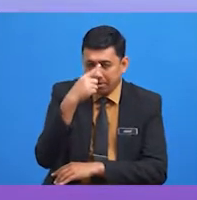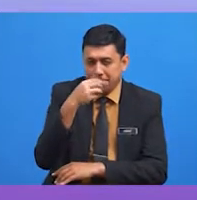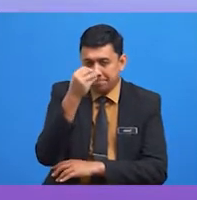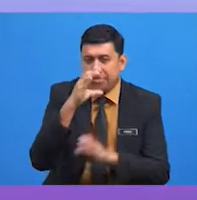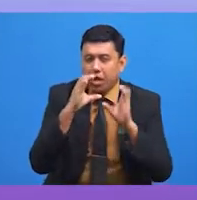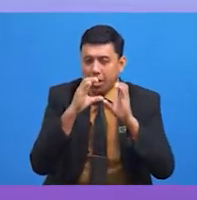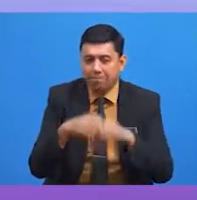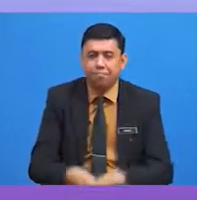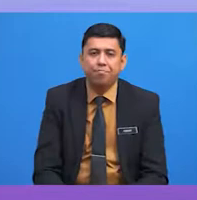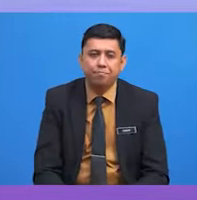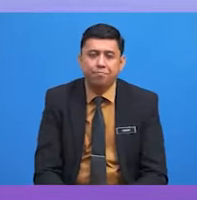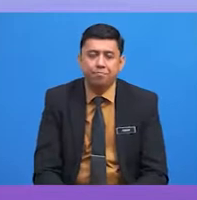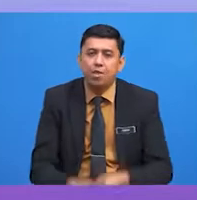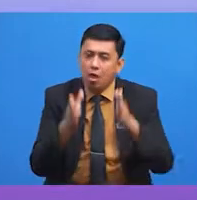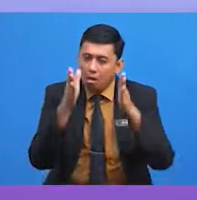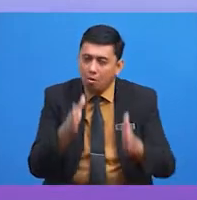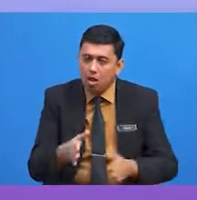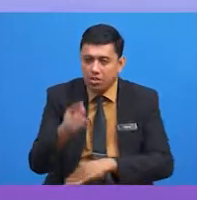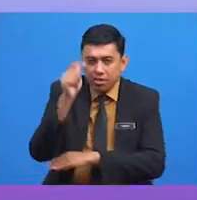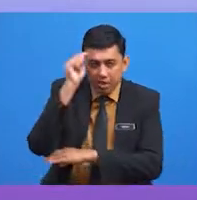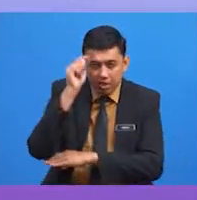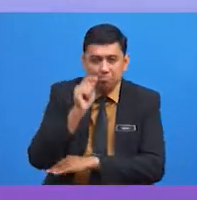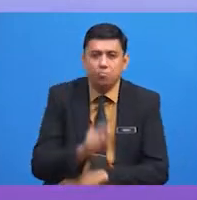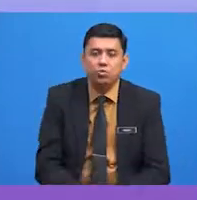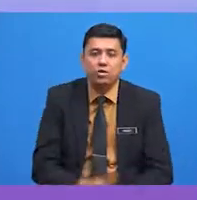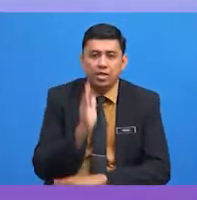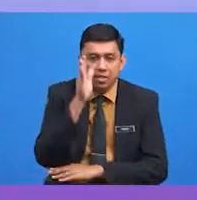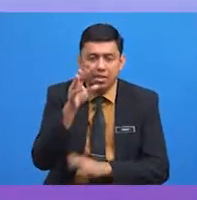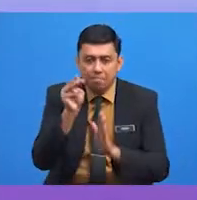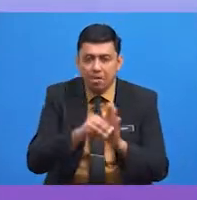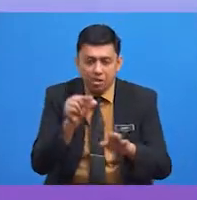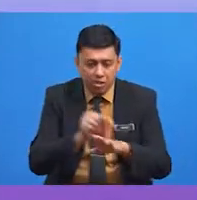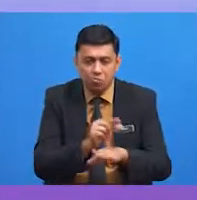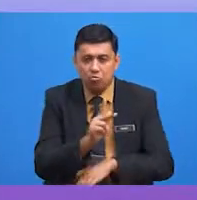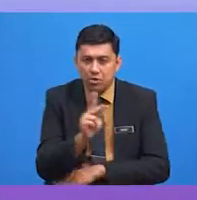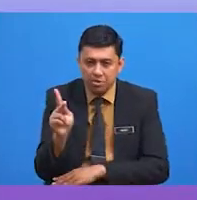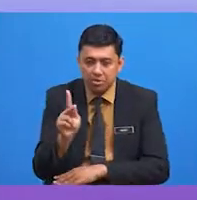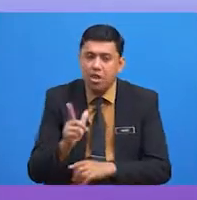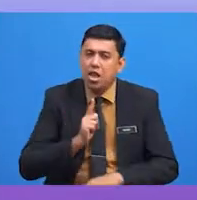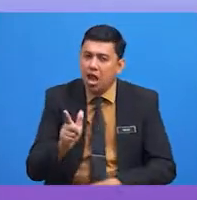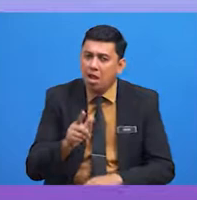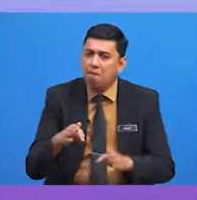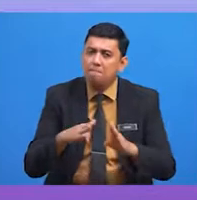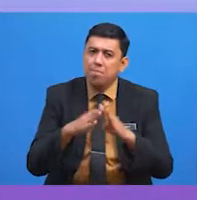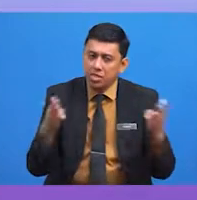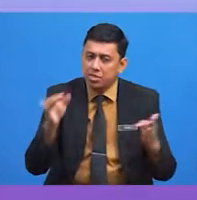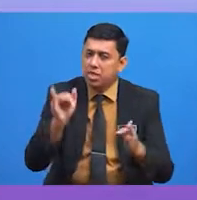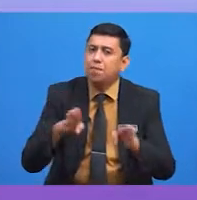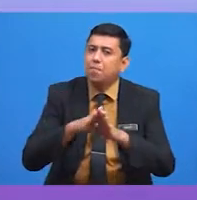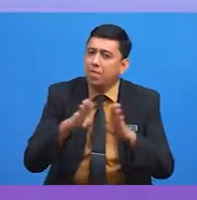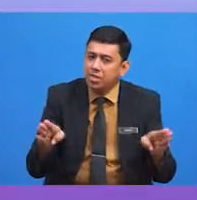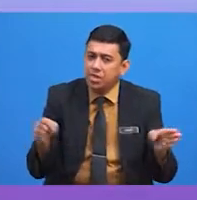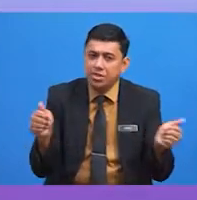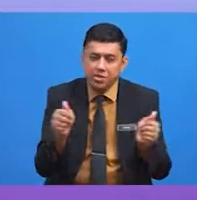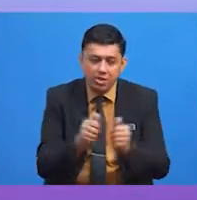Ketiga, orang Terengganu pula akan menggunakan laras bahasa yang